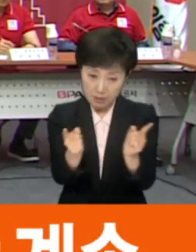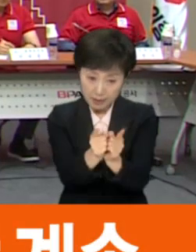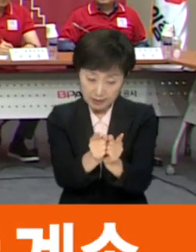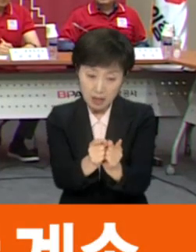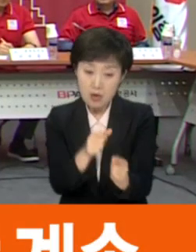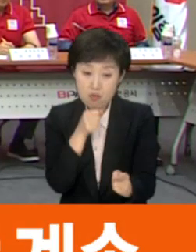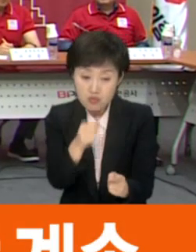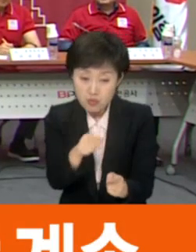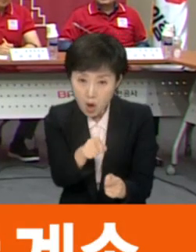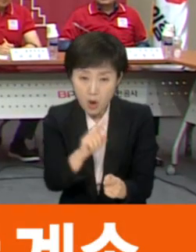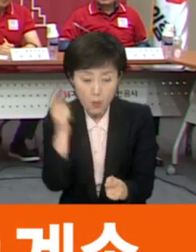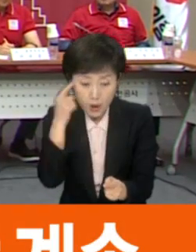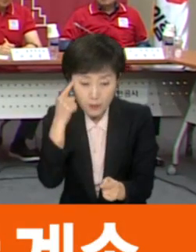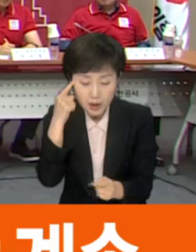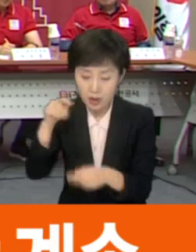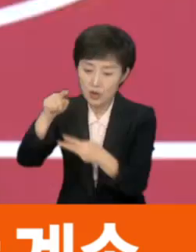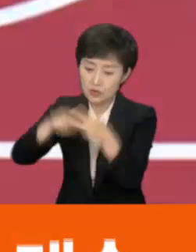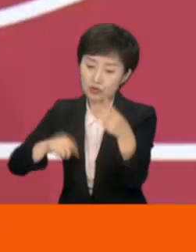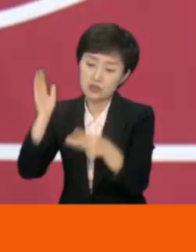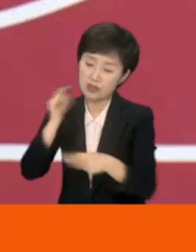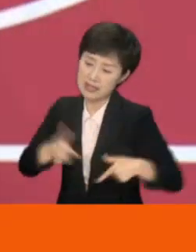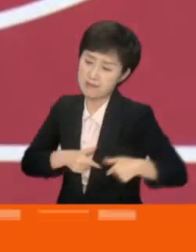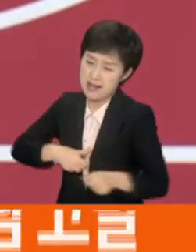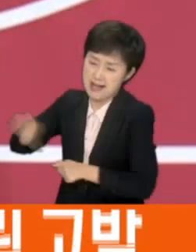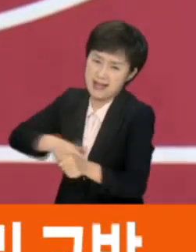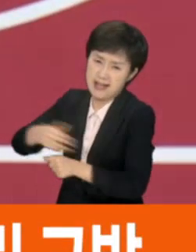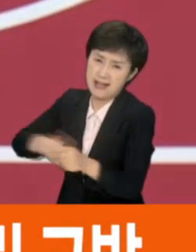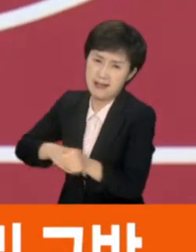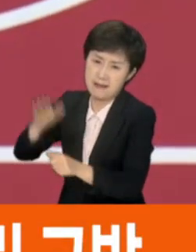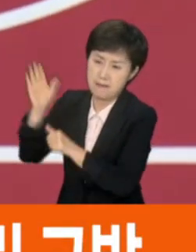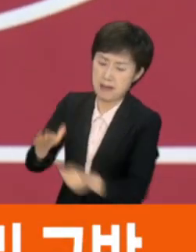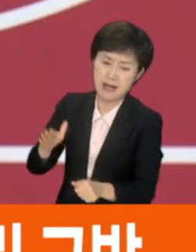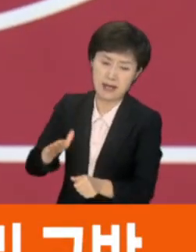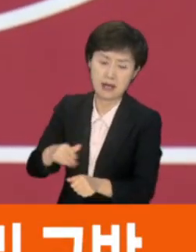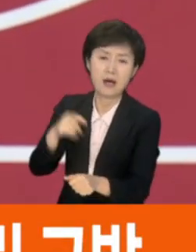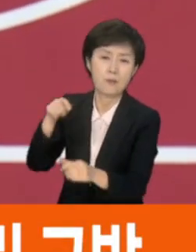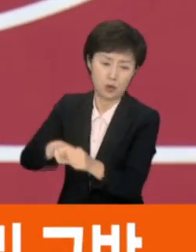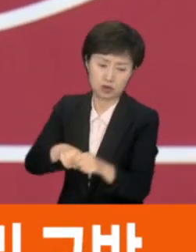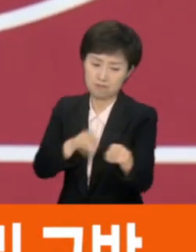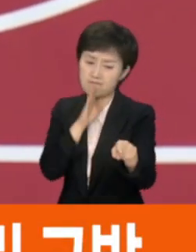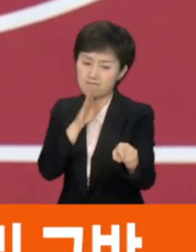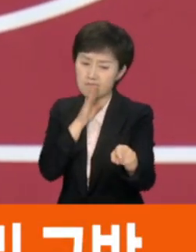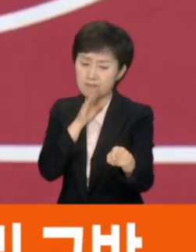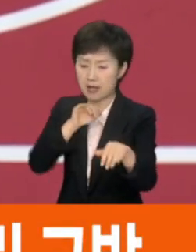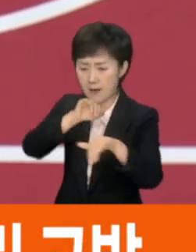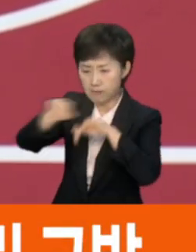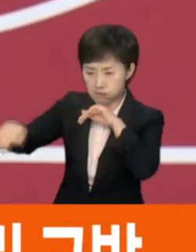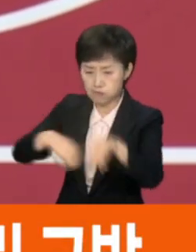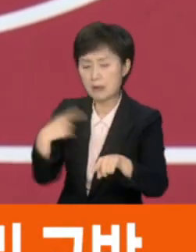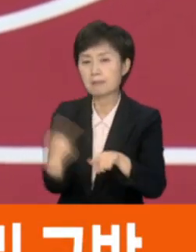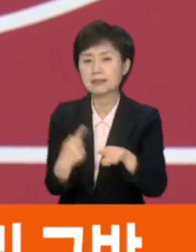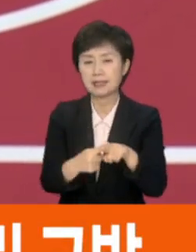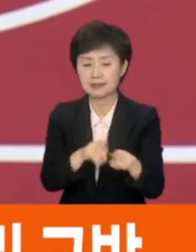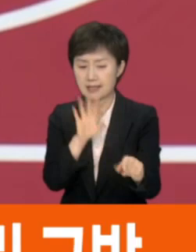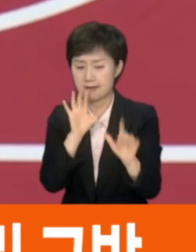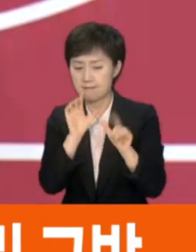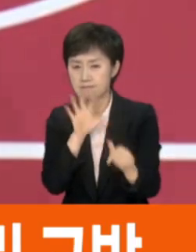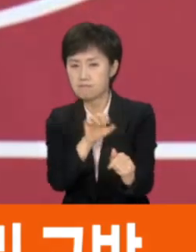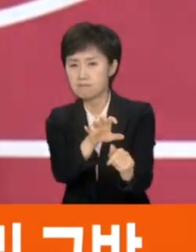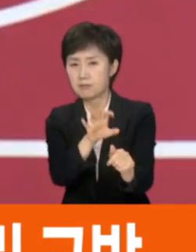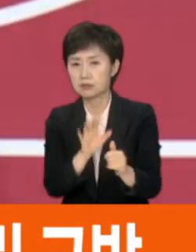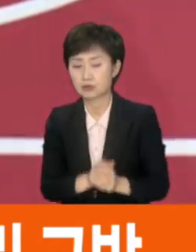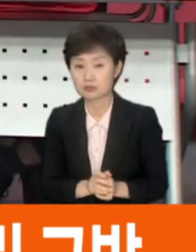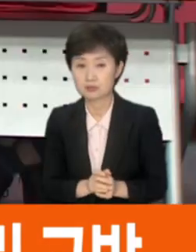대선후보였던 윤석열 대통령의 명예를 훼손해 낙선시키려는 대선 공작게이트였다는 주장을 계속하고 있습니다